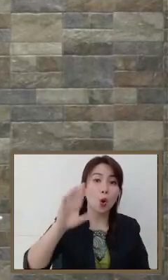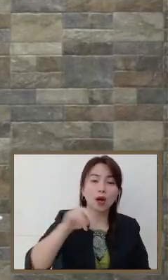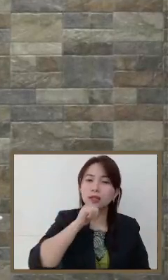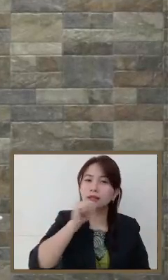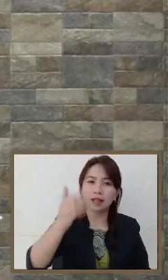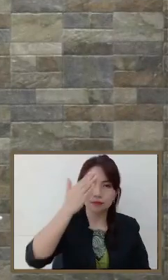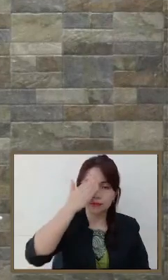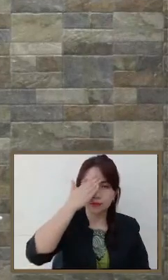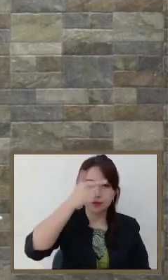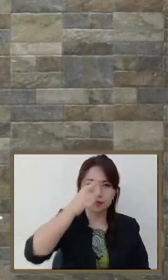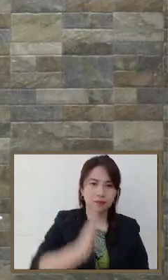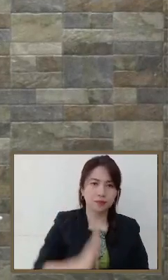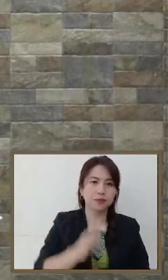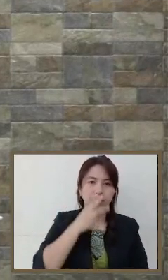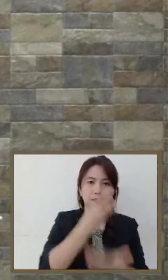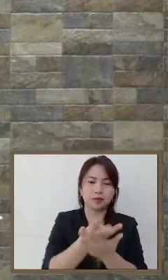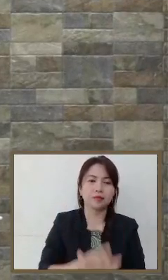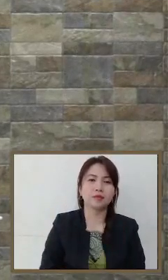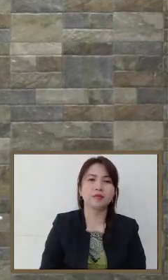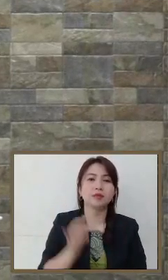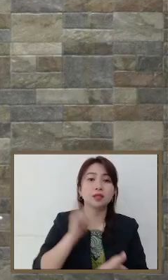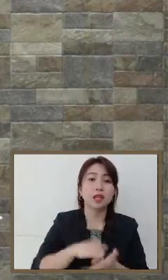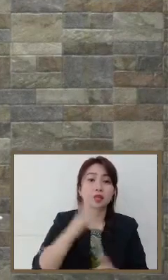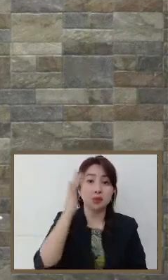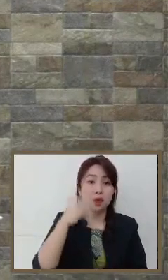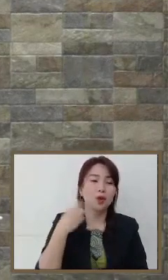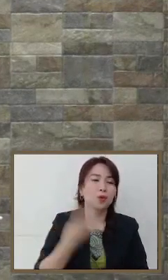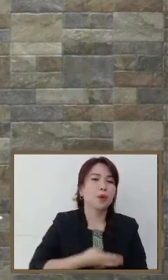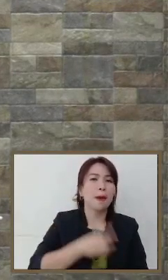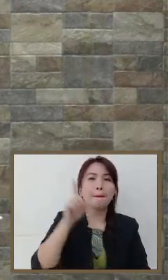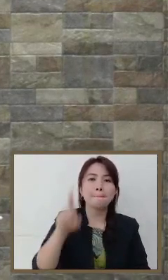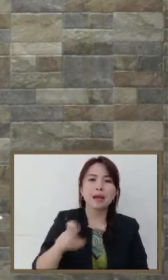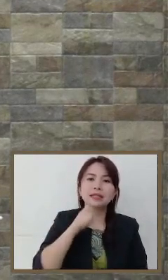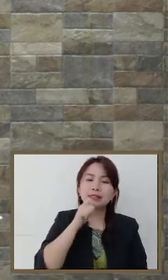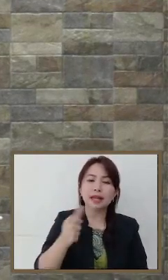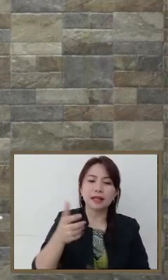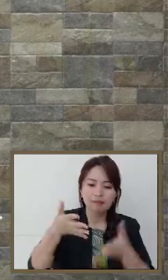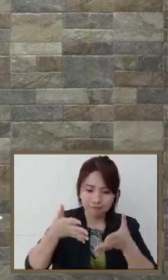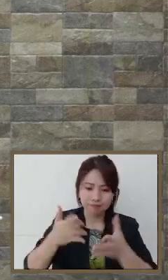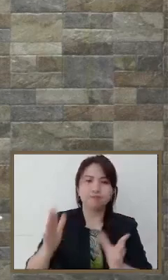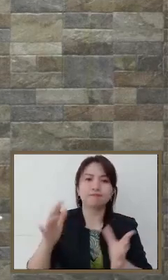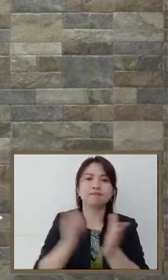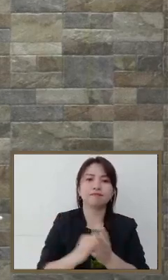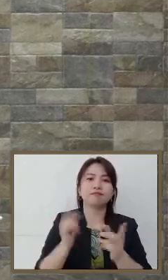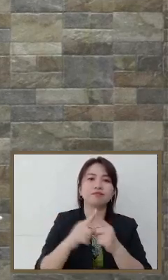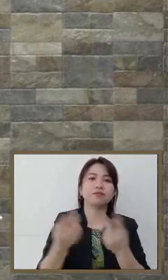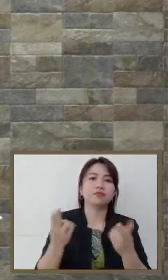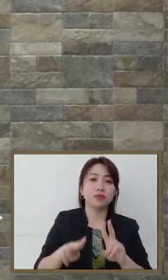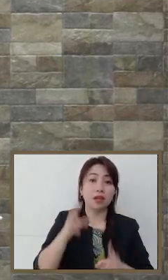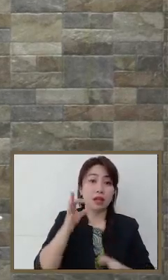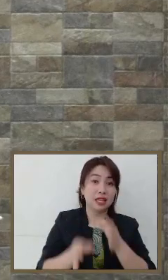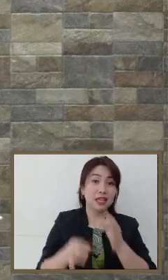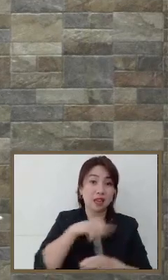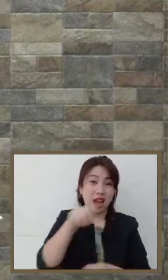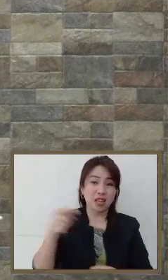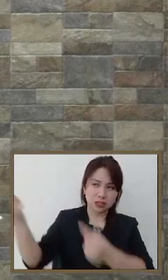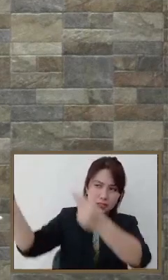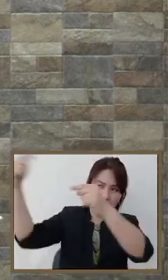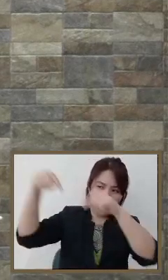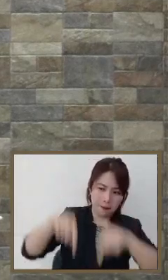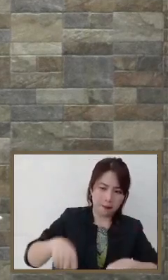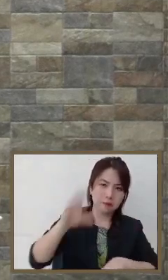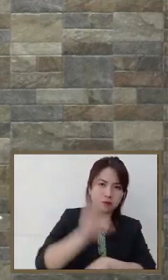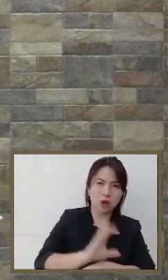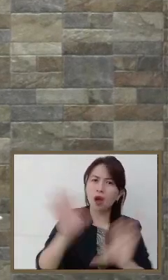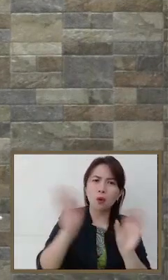Panginoon Amen kaya hindi tayo dapat papayag mga kapatid na pupunta tayo sa church na parang Walang nangyayari dapat